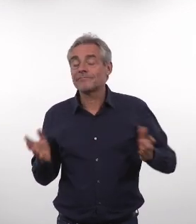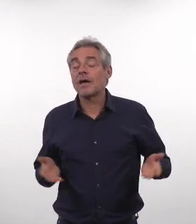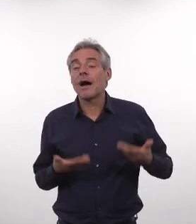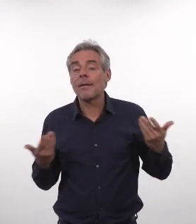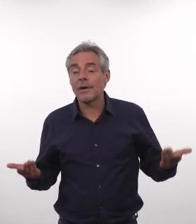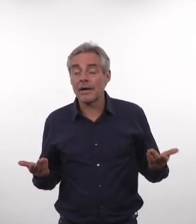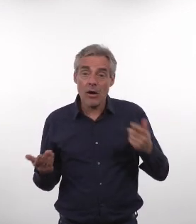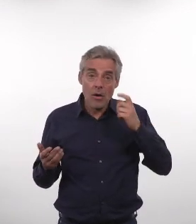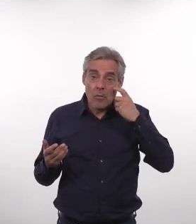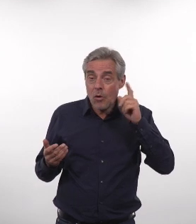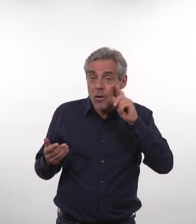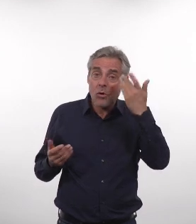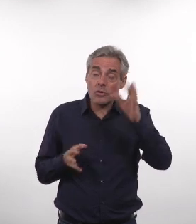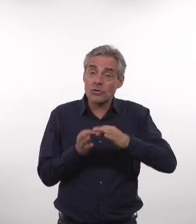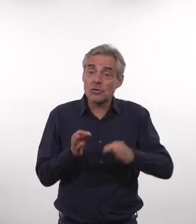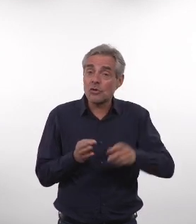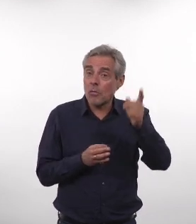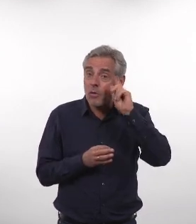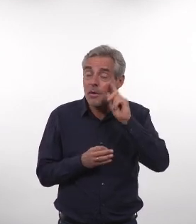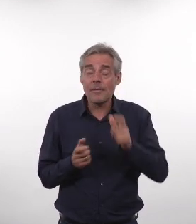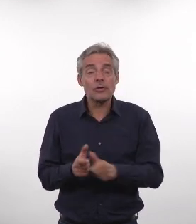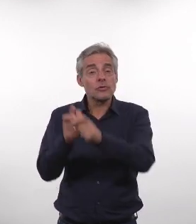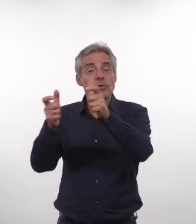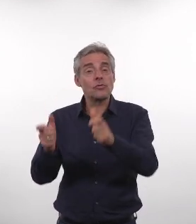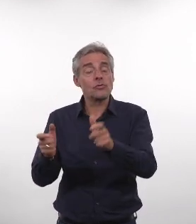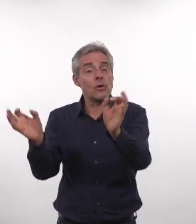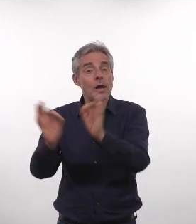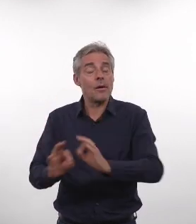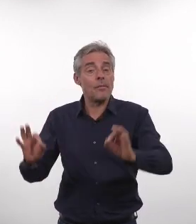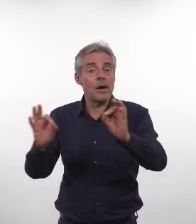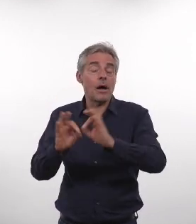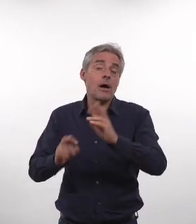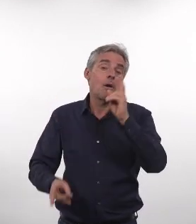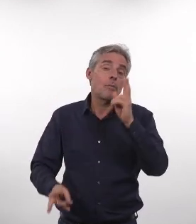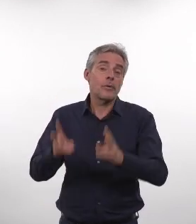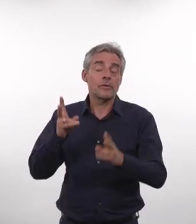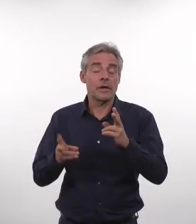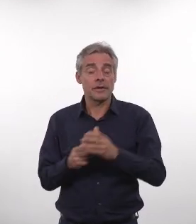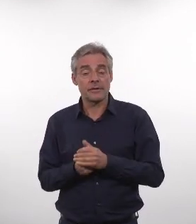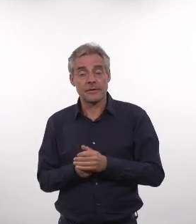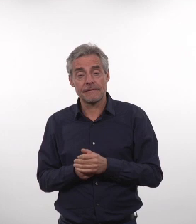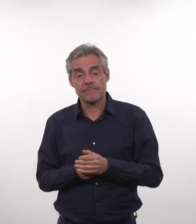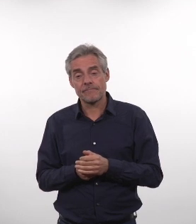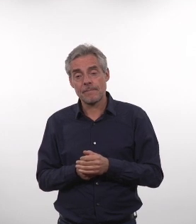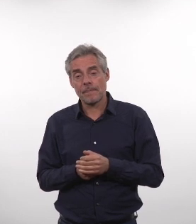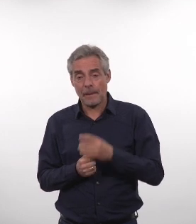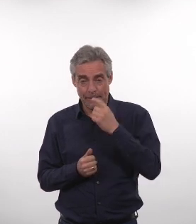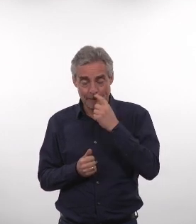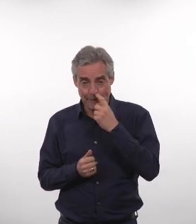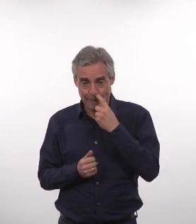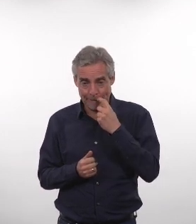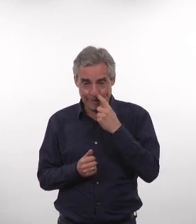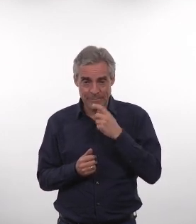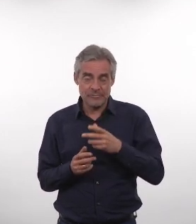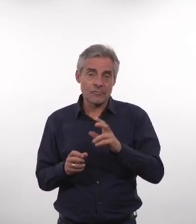tout peut se voir. Si on n'a pas de structure qui peut porter l'habituation aux soins, ça peut être par